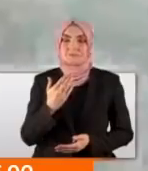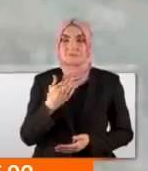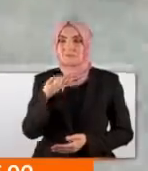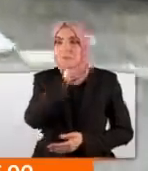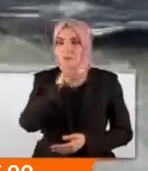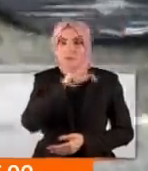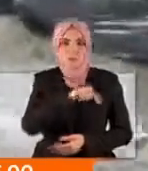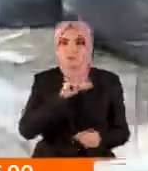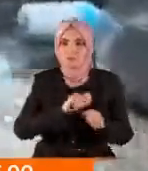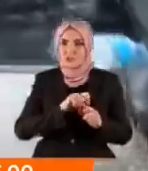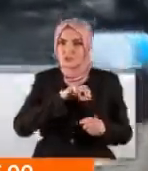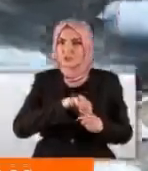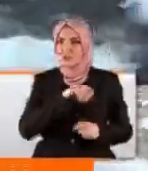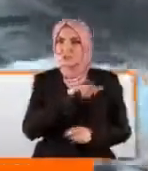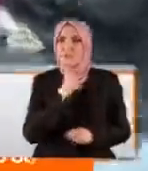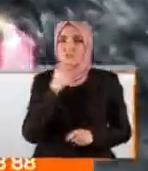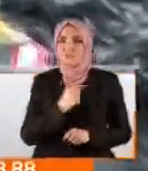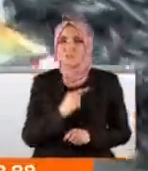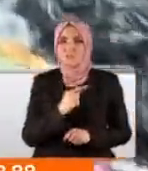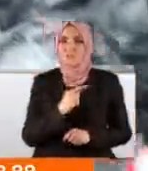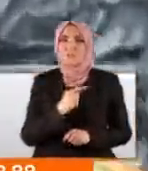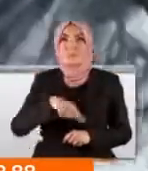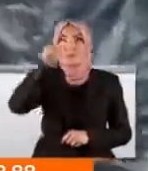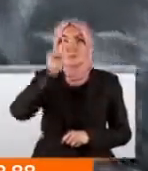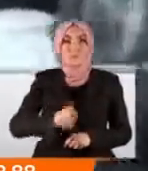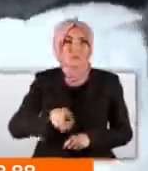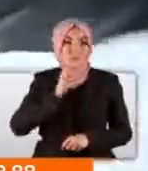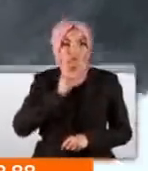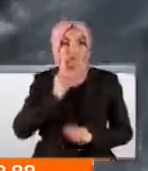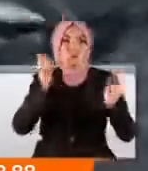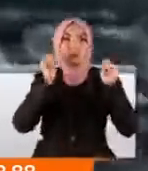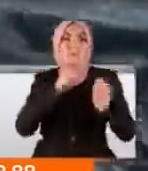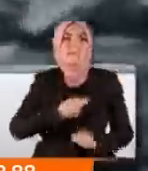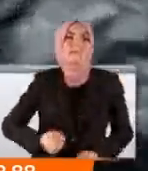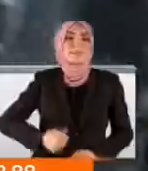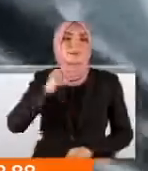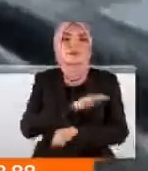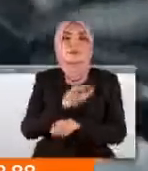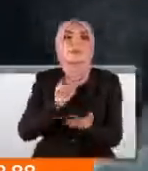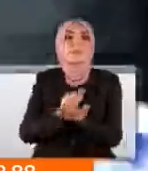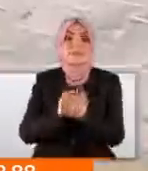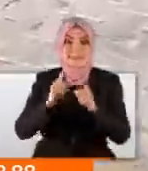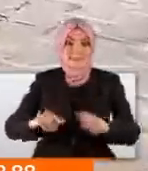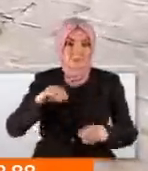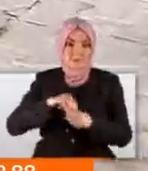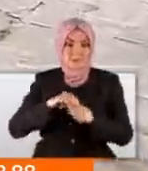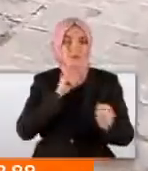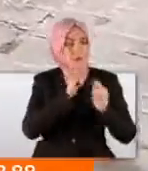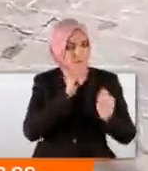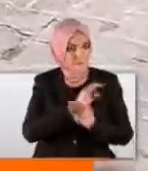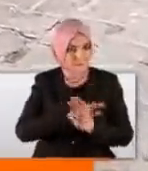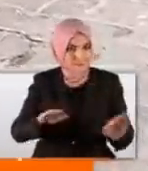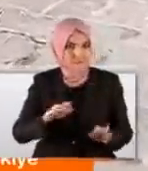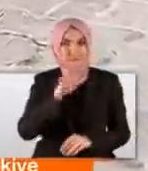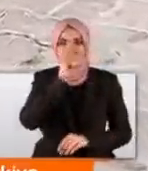içindeler. Günün sonunda Çankaya Belediye Başkanı sosyal medya hesabından bir kez daha anlaşmaya varıldığını ve işçilerin greve